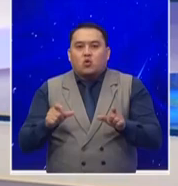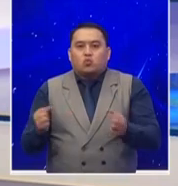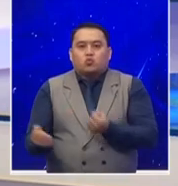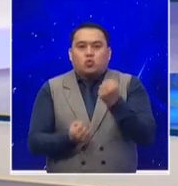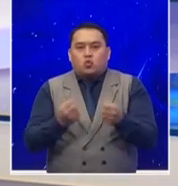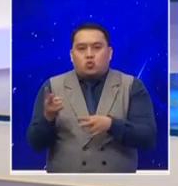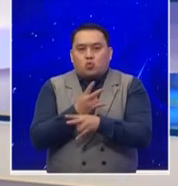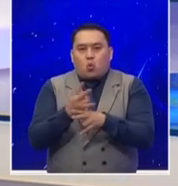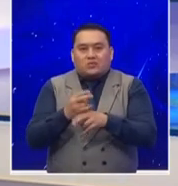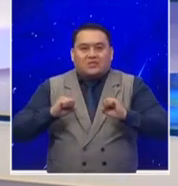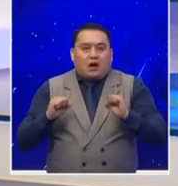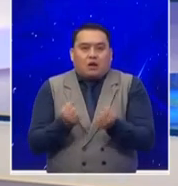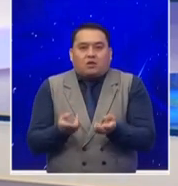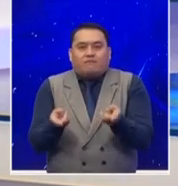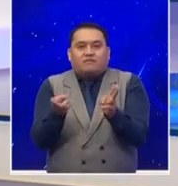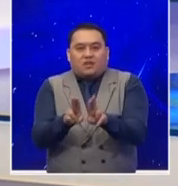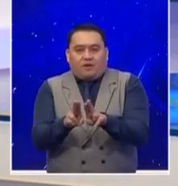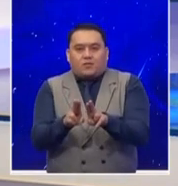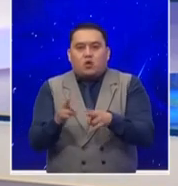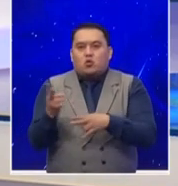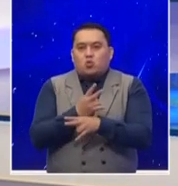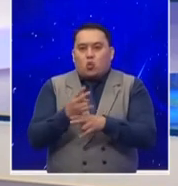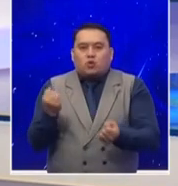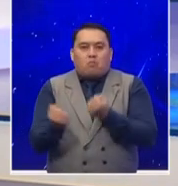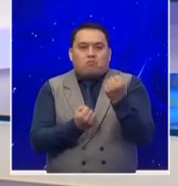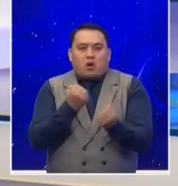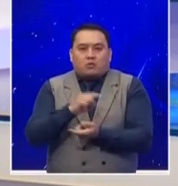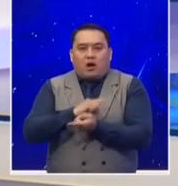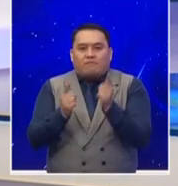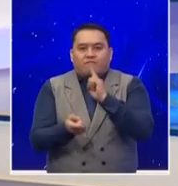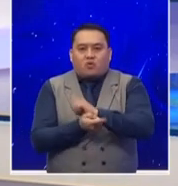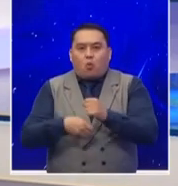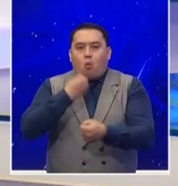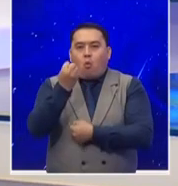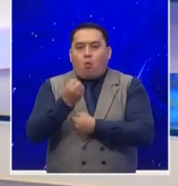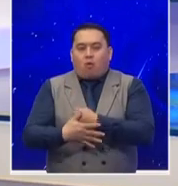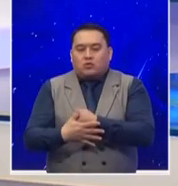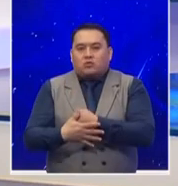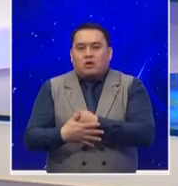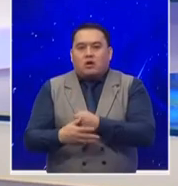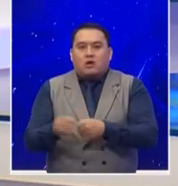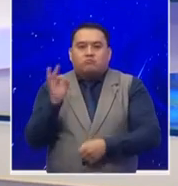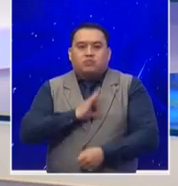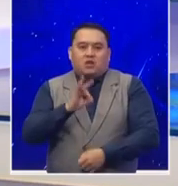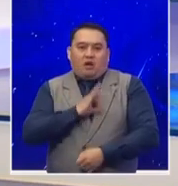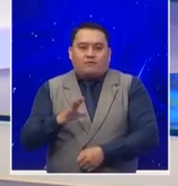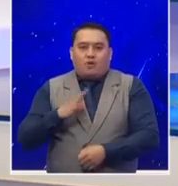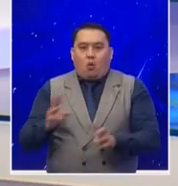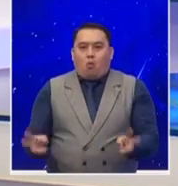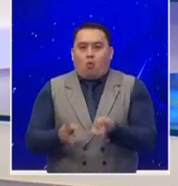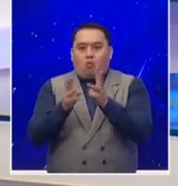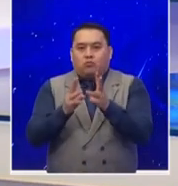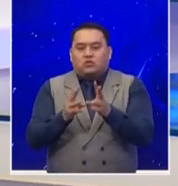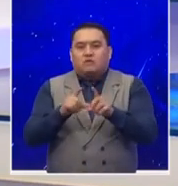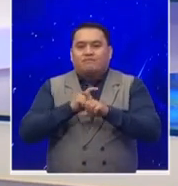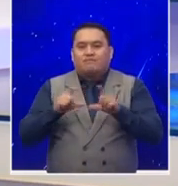көліктерін түнгі аяздан қатып қалмас үшін қояды екен. Түнде автотұраққа айналған орталық осылайша пайда тауып келген. Өрт шыққанда